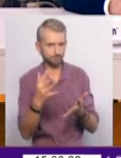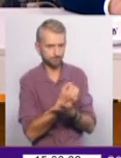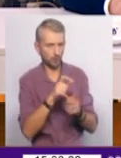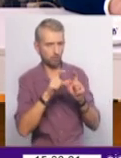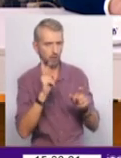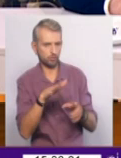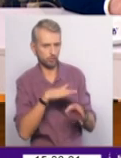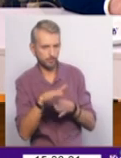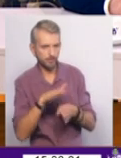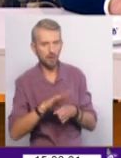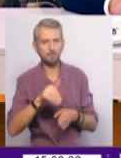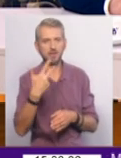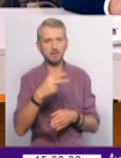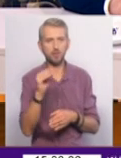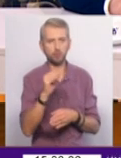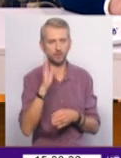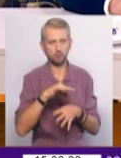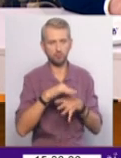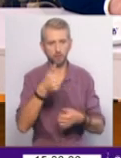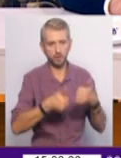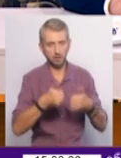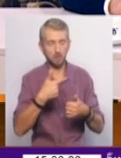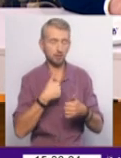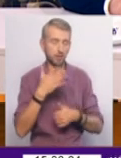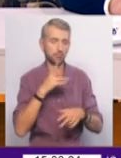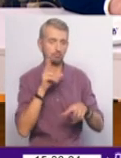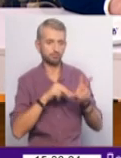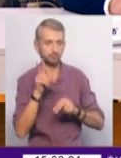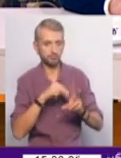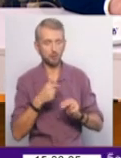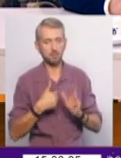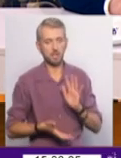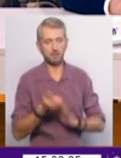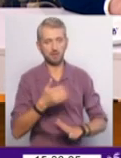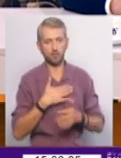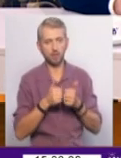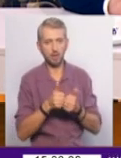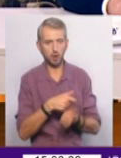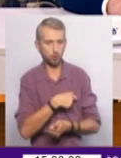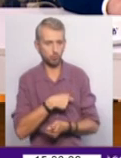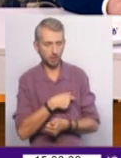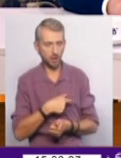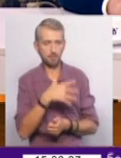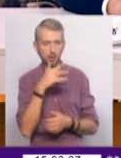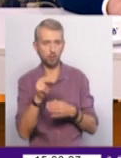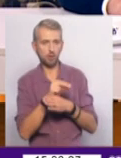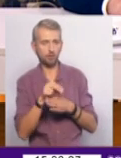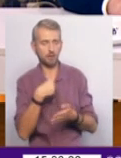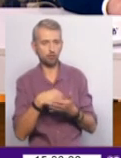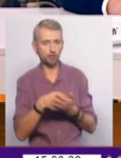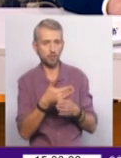буде проведений тендер. І я тішуся надією, що мене підтримують мої колеги депутати, і ми при коригуванні бюджету